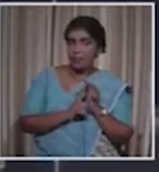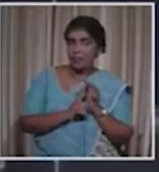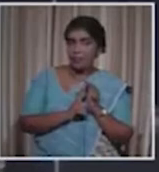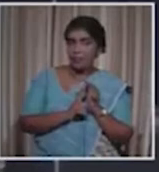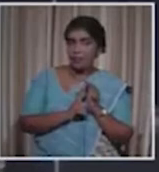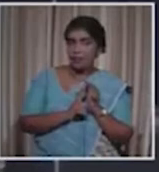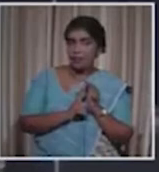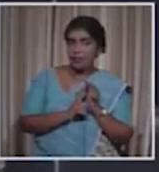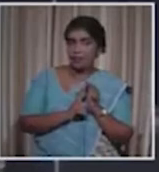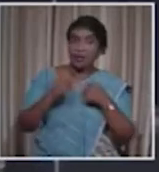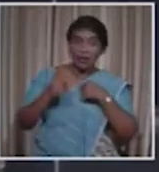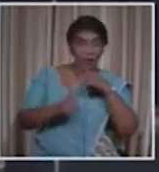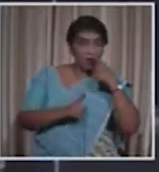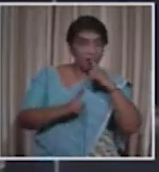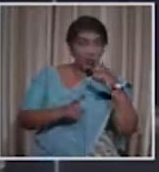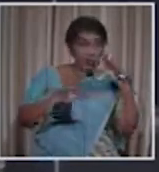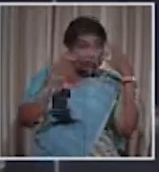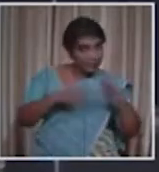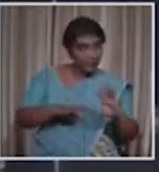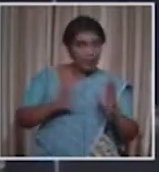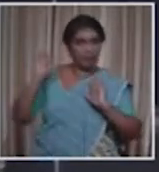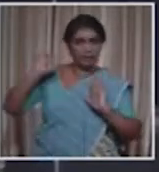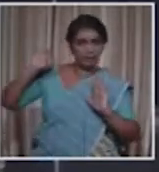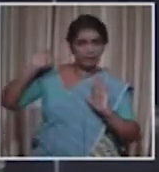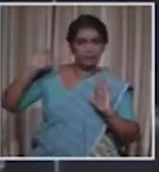නෑ මං කතා කරන් පස්සේ නෝ නෝ